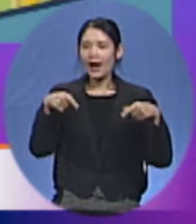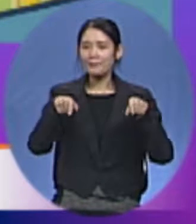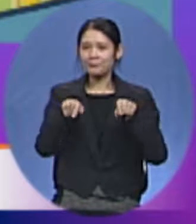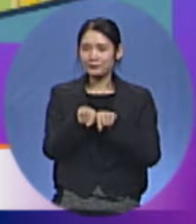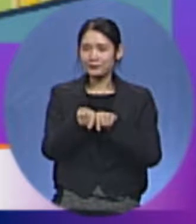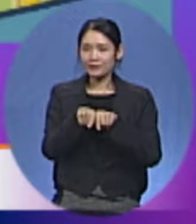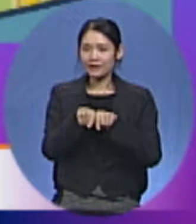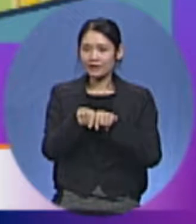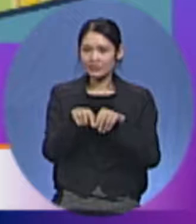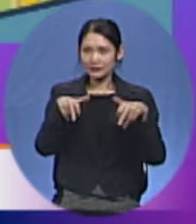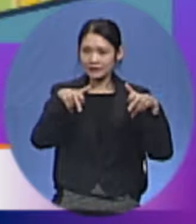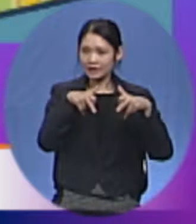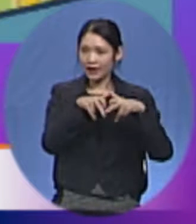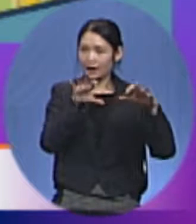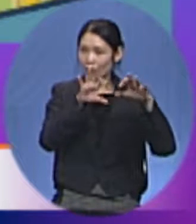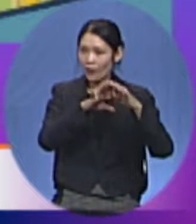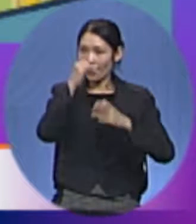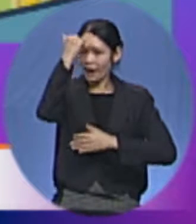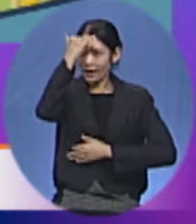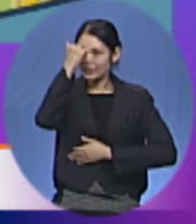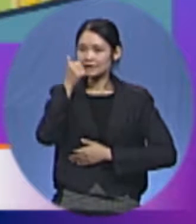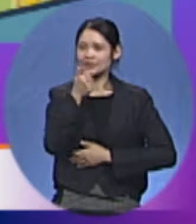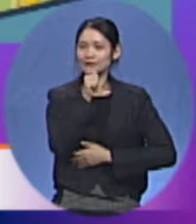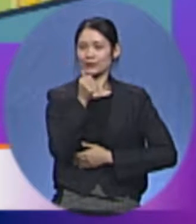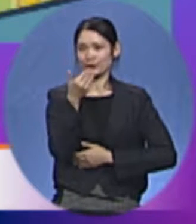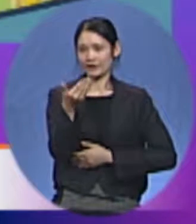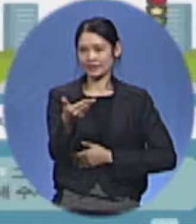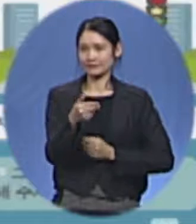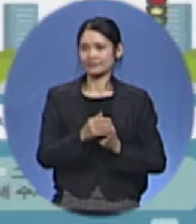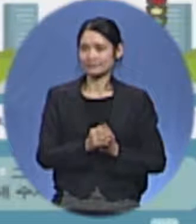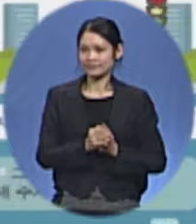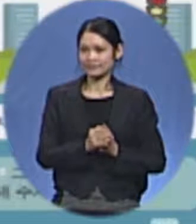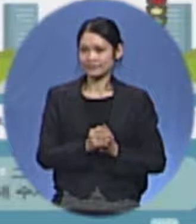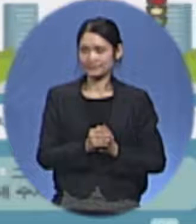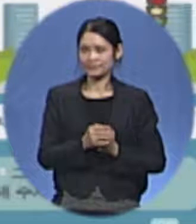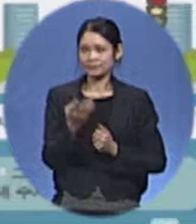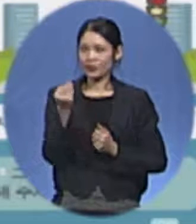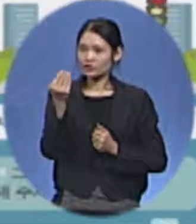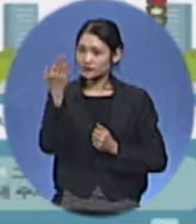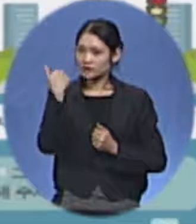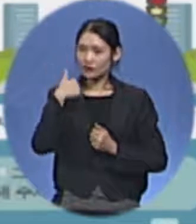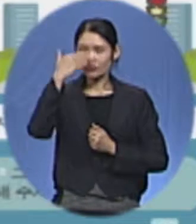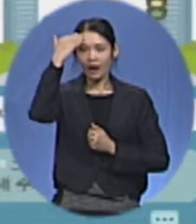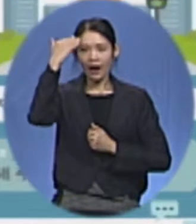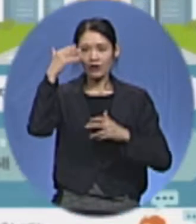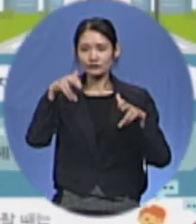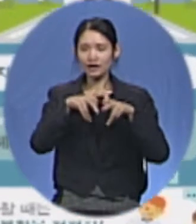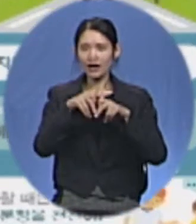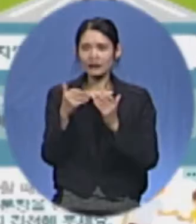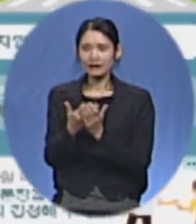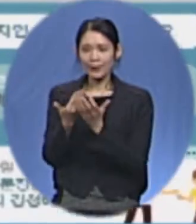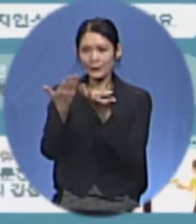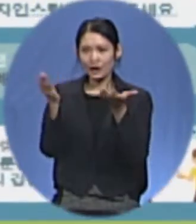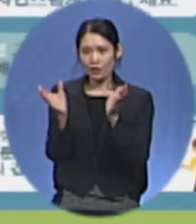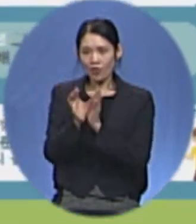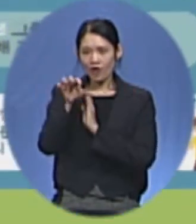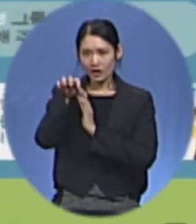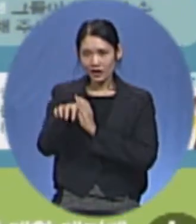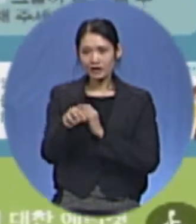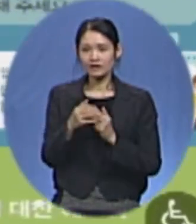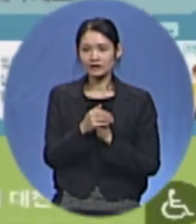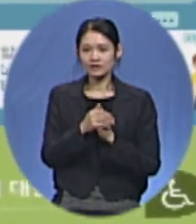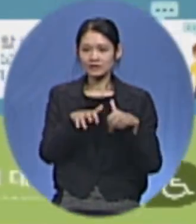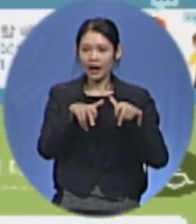장애인에 대한 에티켓에 대해서 알려드리겠습니다. 얼마 전 한국장애인개발원에서는